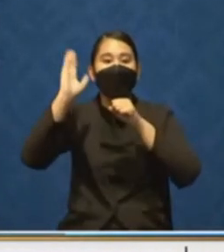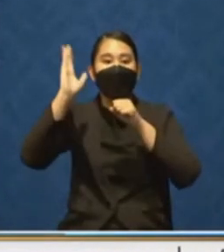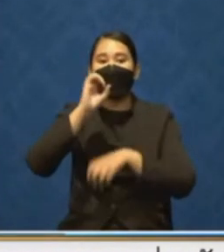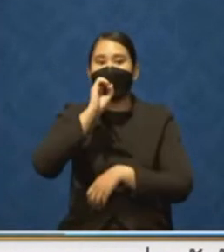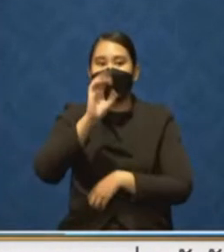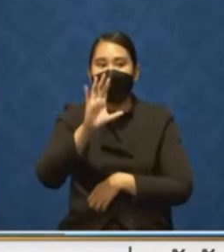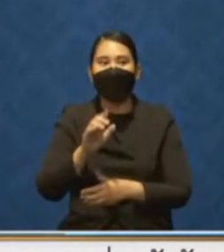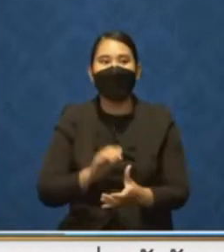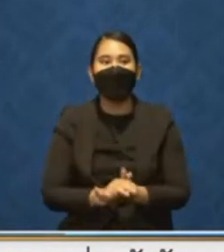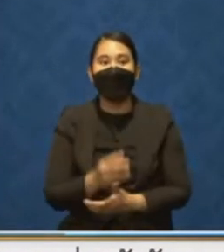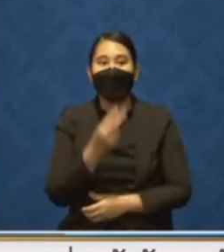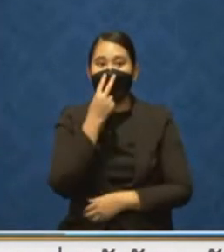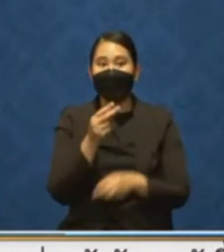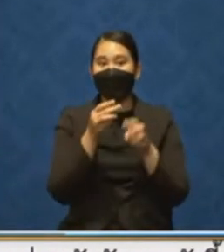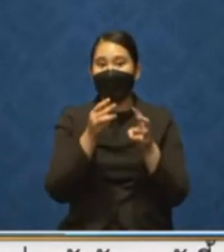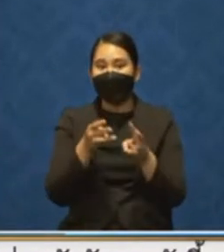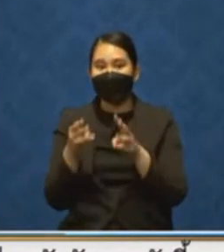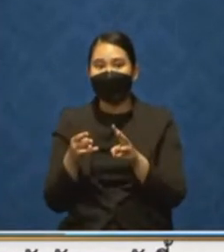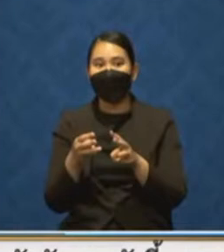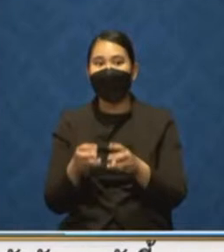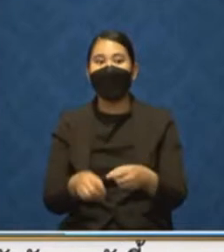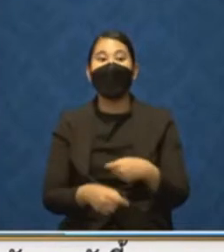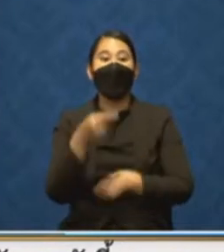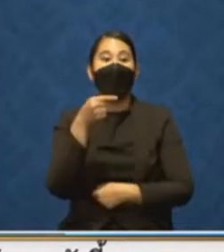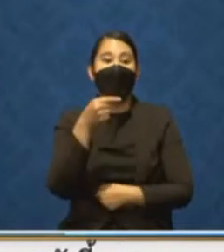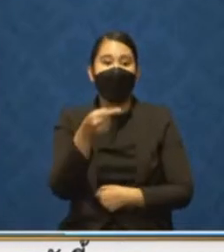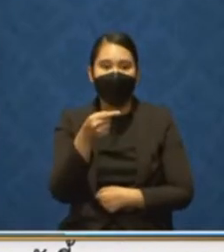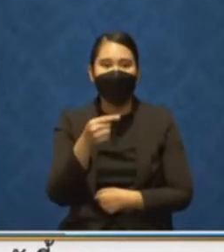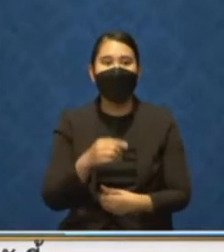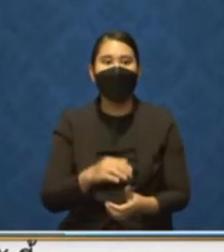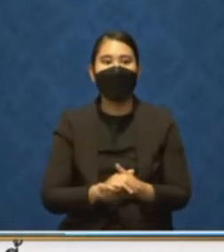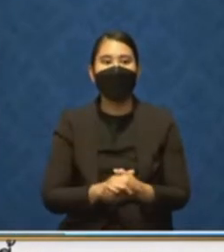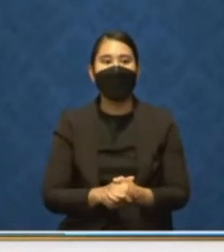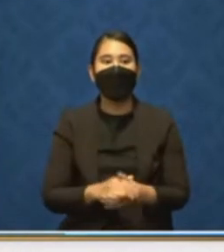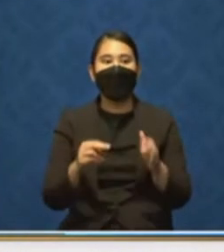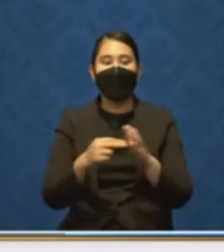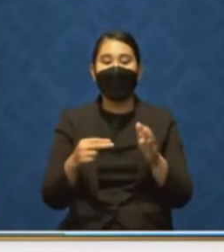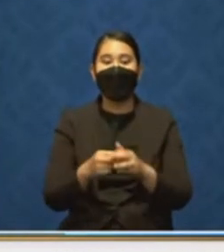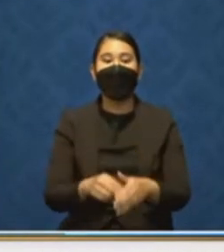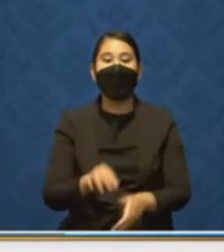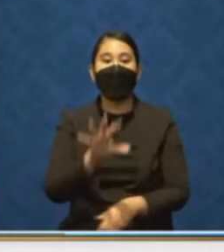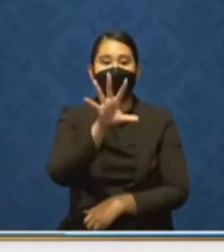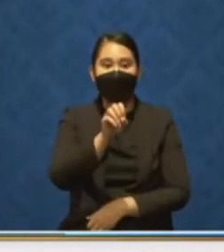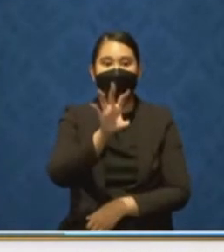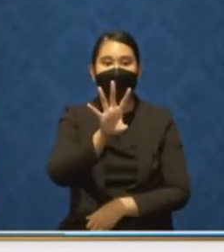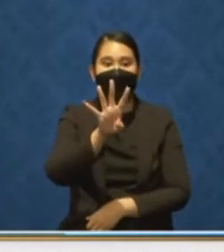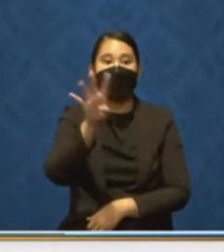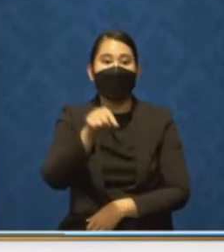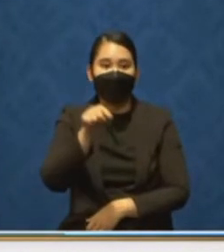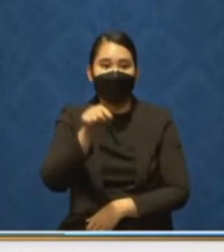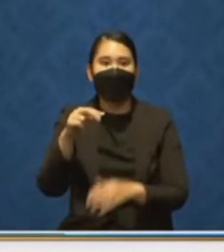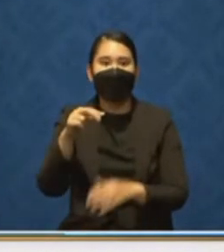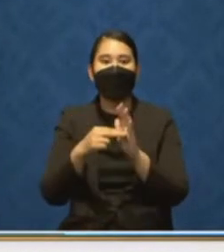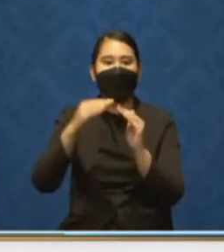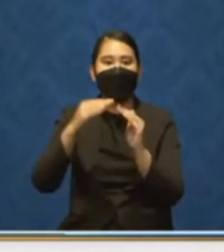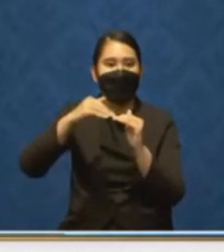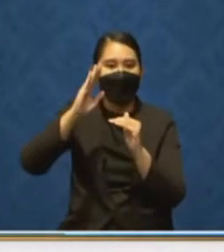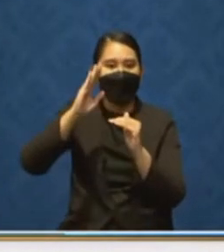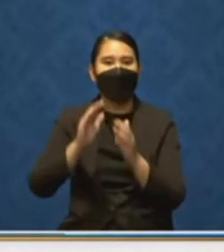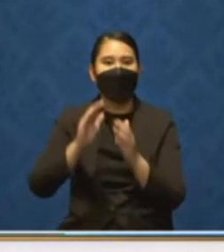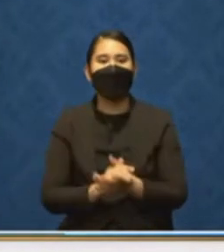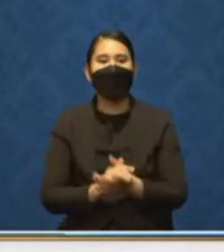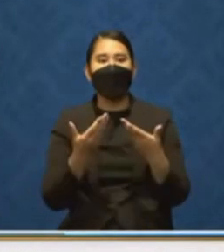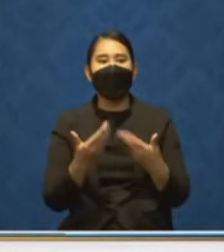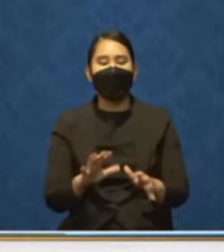-ความต้องการสูงสุดฐานด้วยความต้องการสุดๆจะเห็นว่า 54%เป็นบัฟเฟอร์ของข้าวของการใช้ไฟในตัวได้สูงเกินไปแล้วเล่นยัง